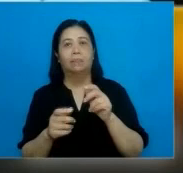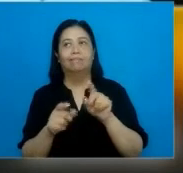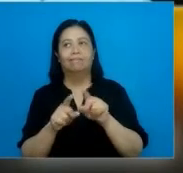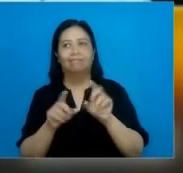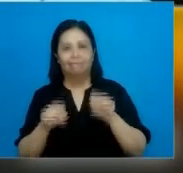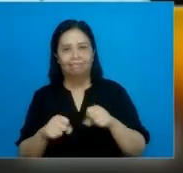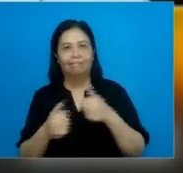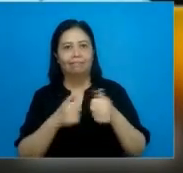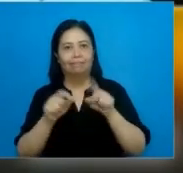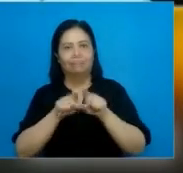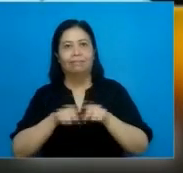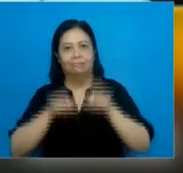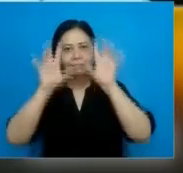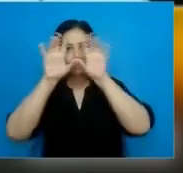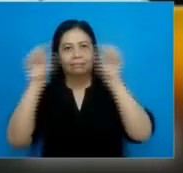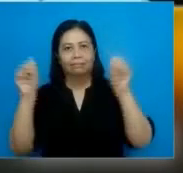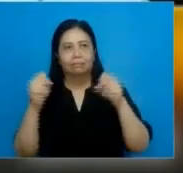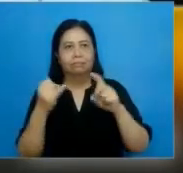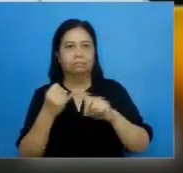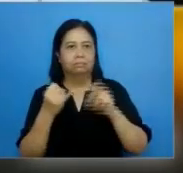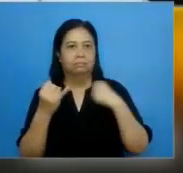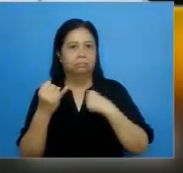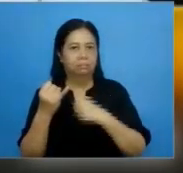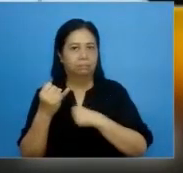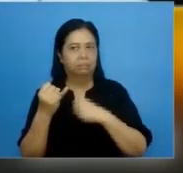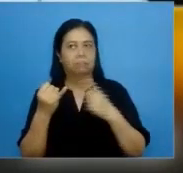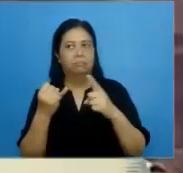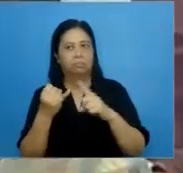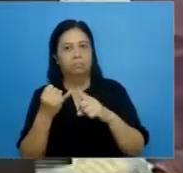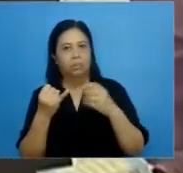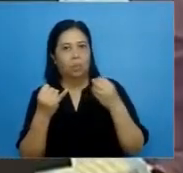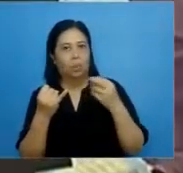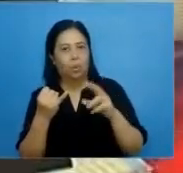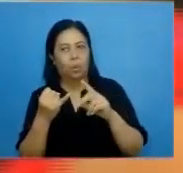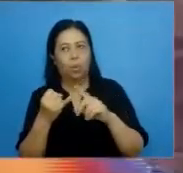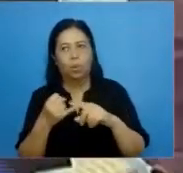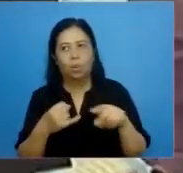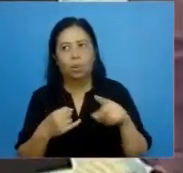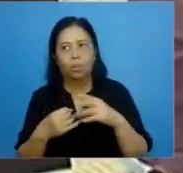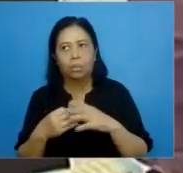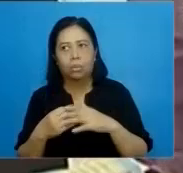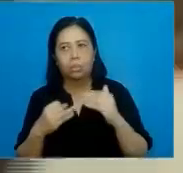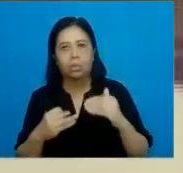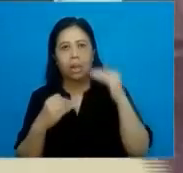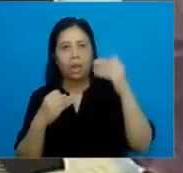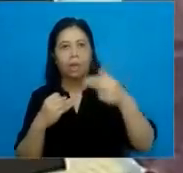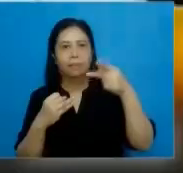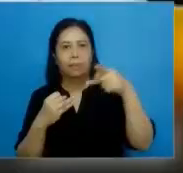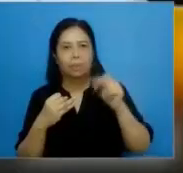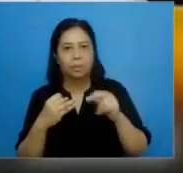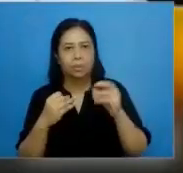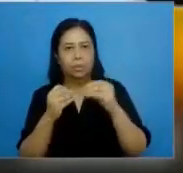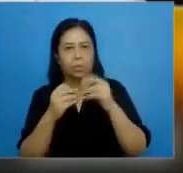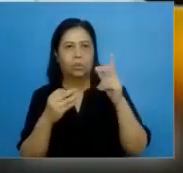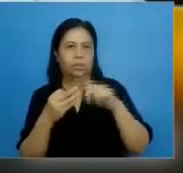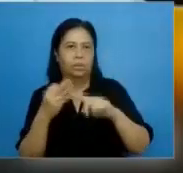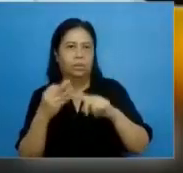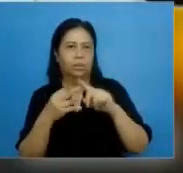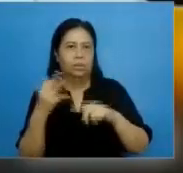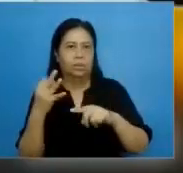a senador, my second term ko, or tumakbo sa taas na posisyon, sa pinakamataas, or hindi ako